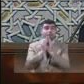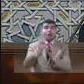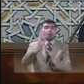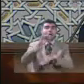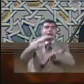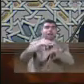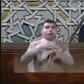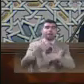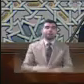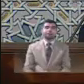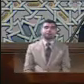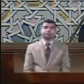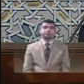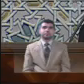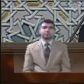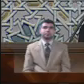4 دقائق.